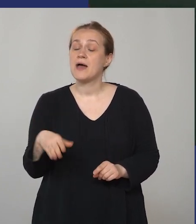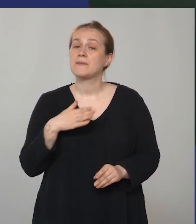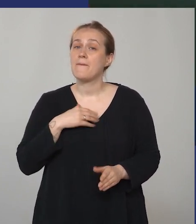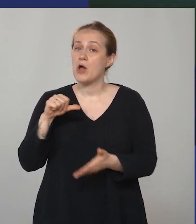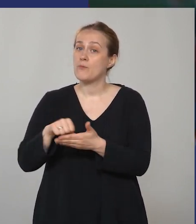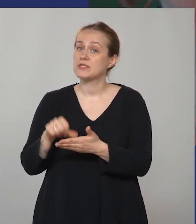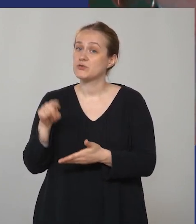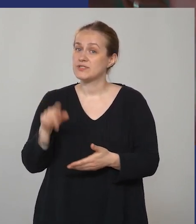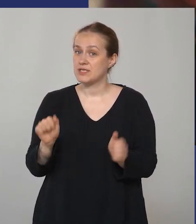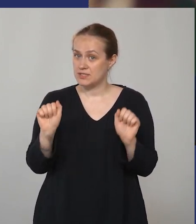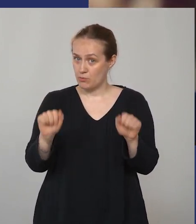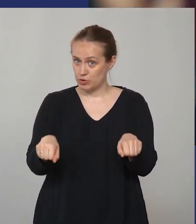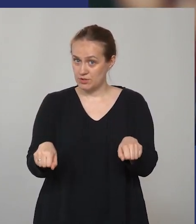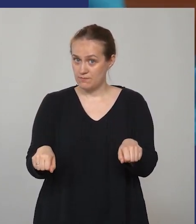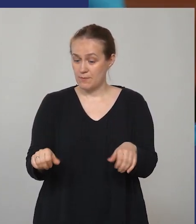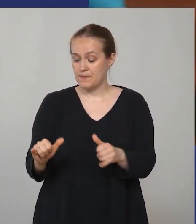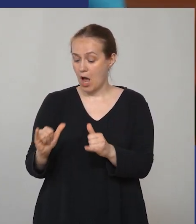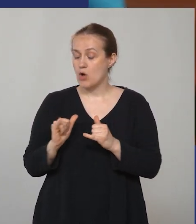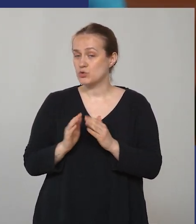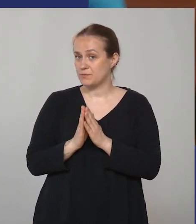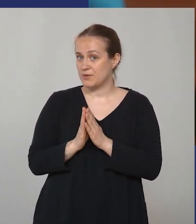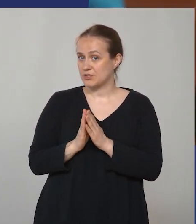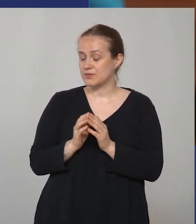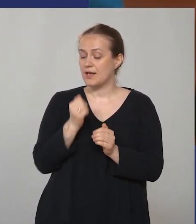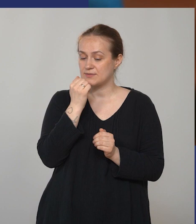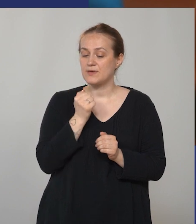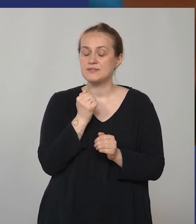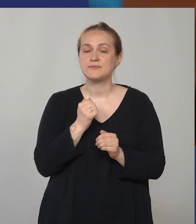здесь допустимо. Уступи, пожалуйста. Спасибо.